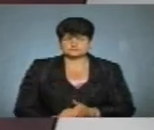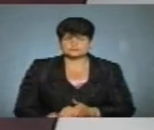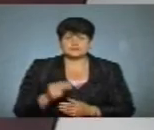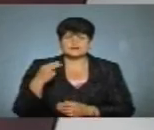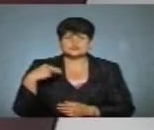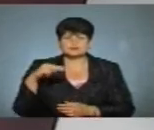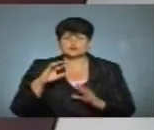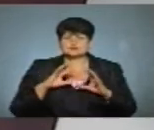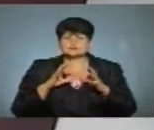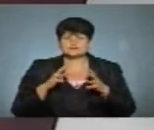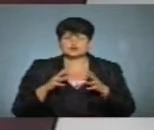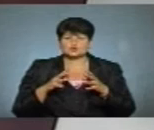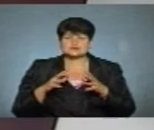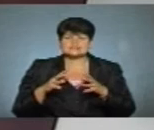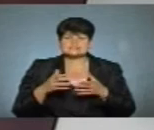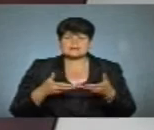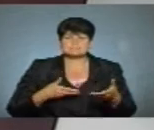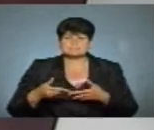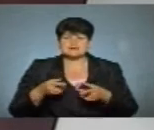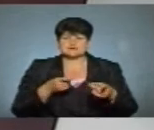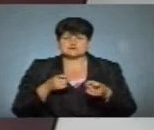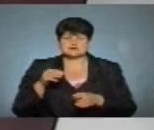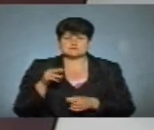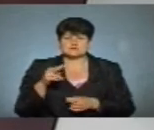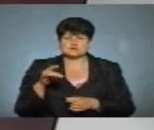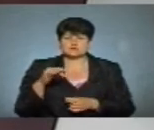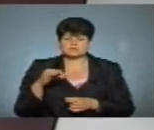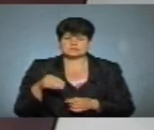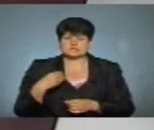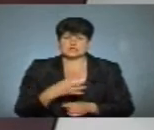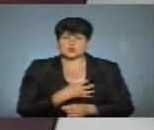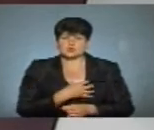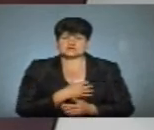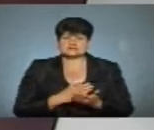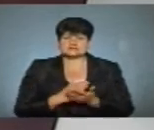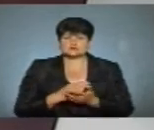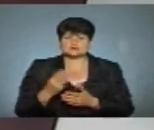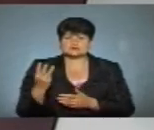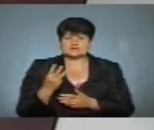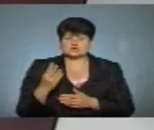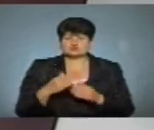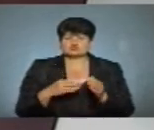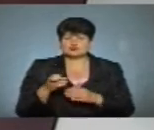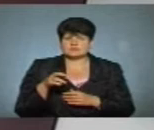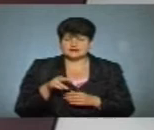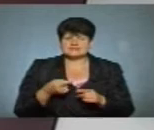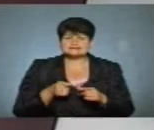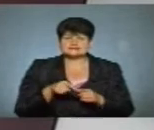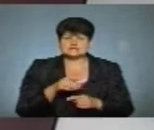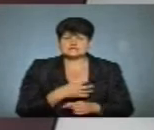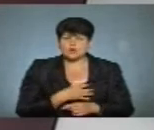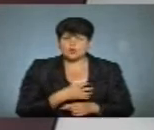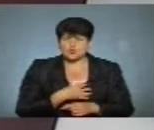Чемпіону світу з біатлону тернополянину Дмитру Підручному вручили орден за заслуги третього ступеня. Цією нагородою